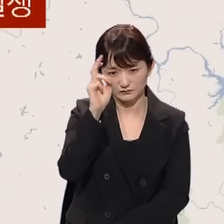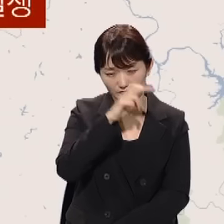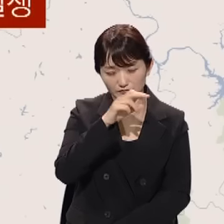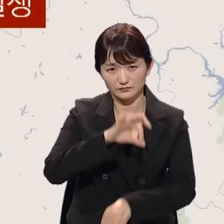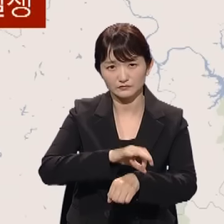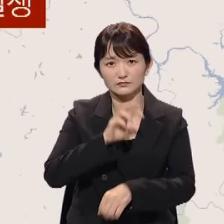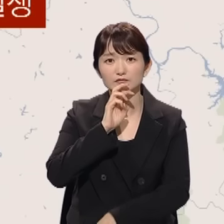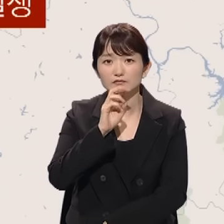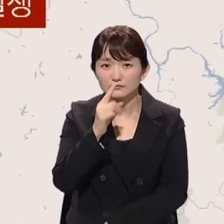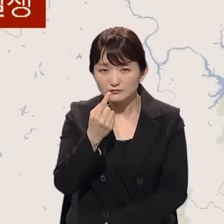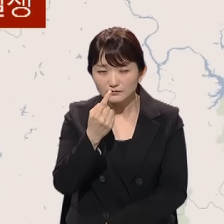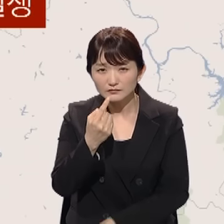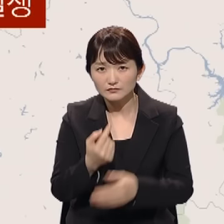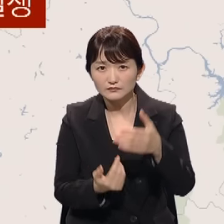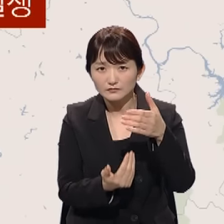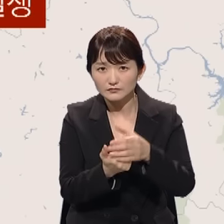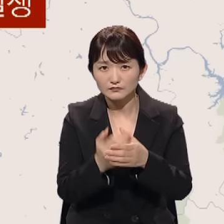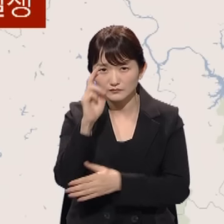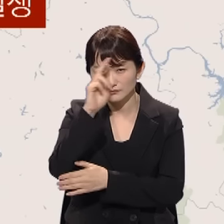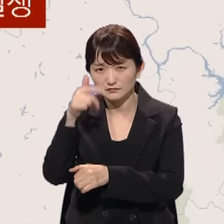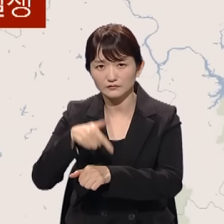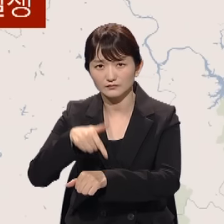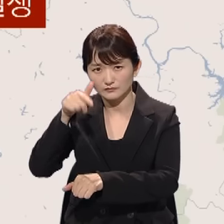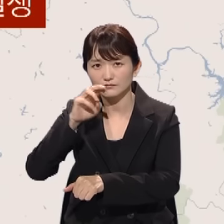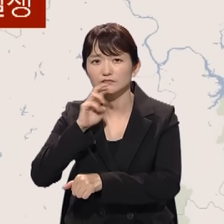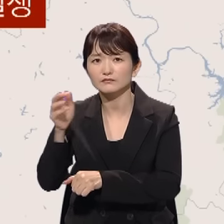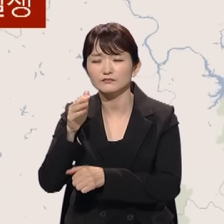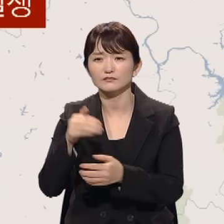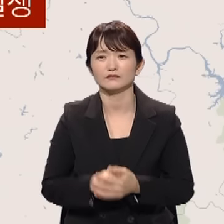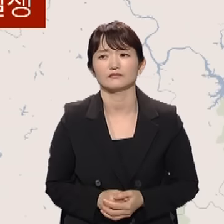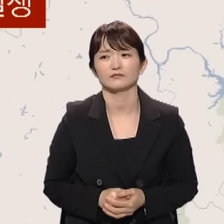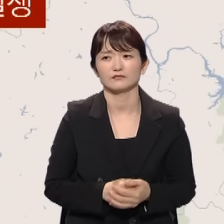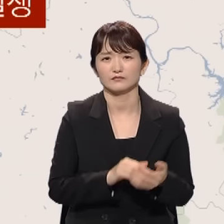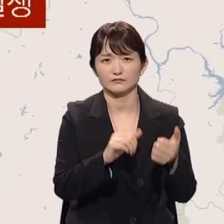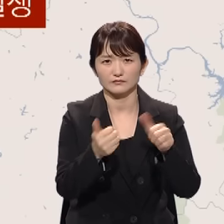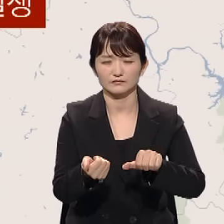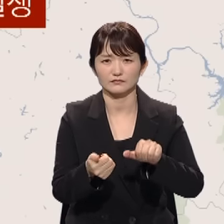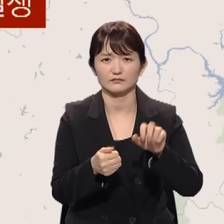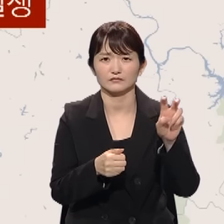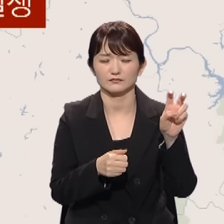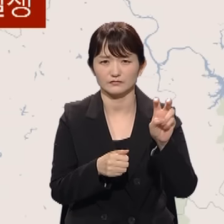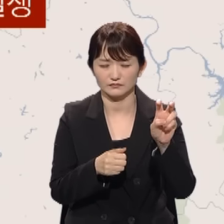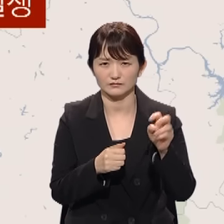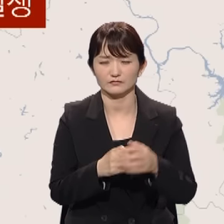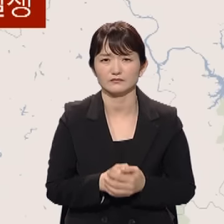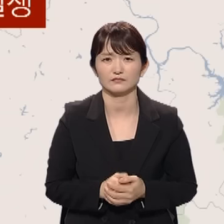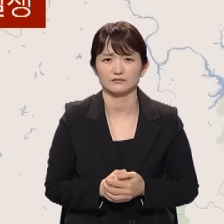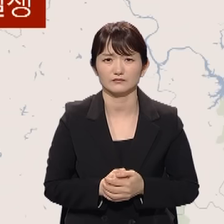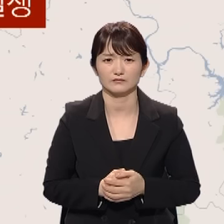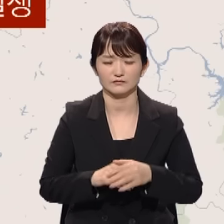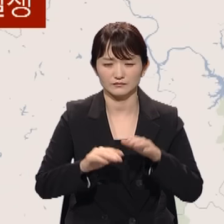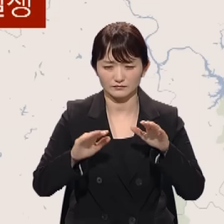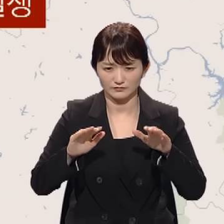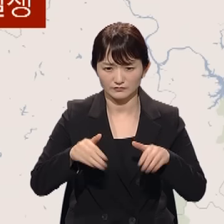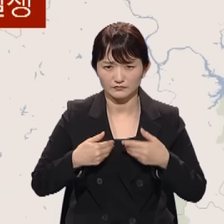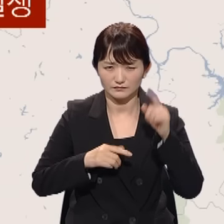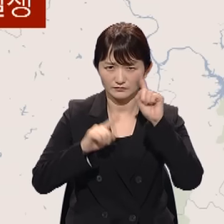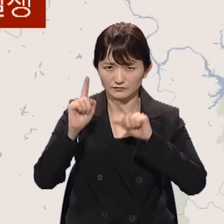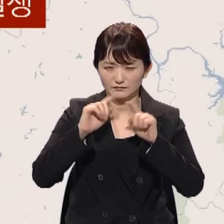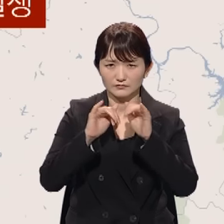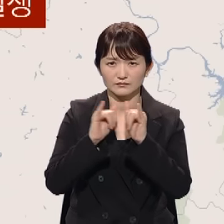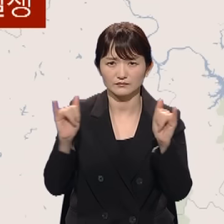30분 기준으로 사망 22명, 중상 2명, 경상 6명 등 총 30명의 사상자가 발생했습니다. 불이